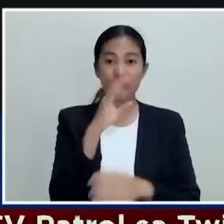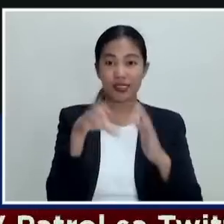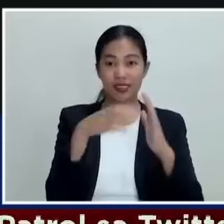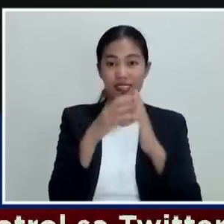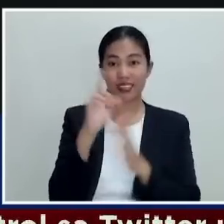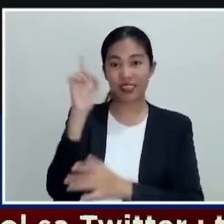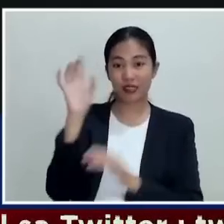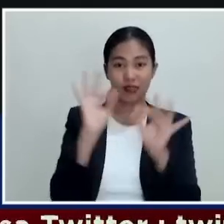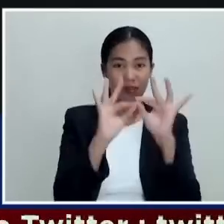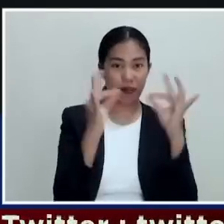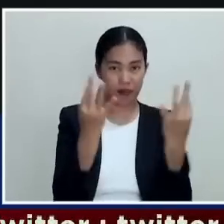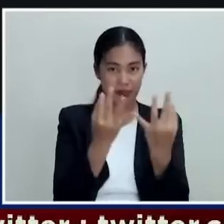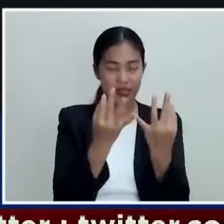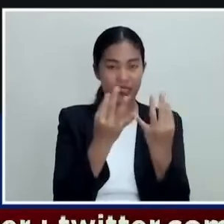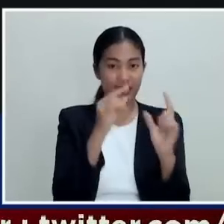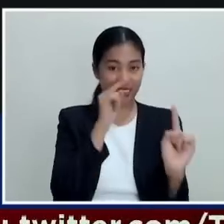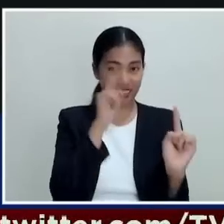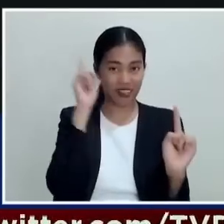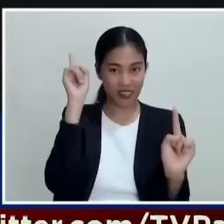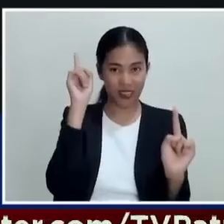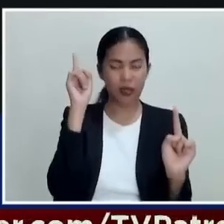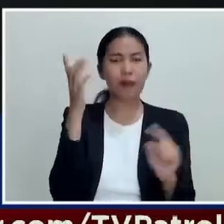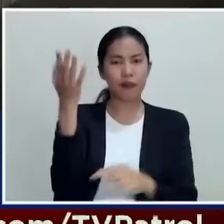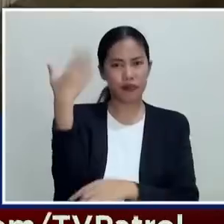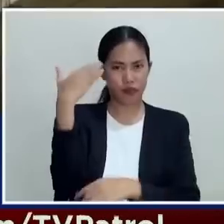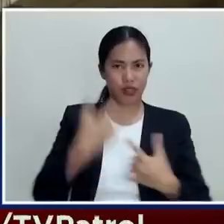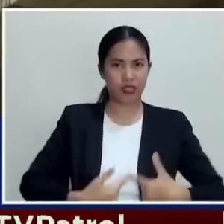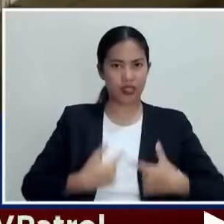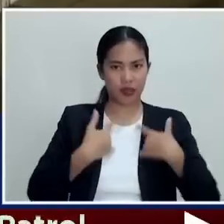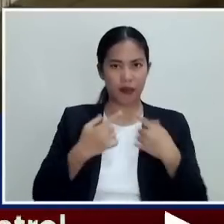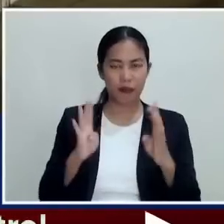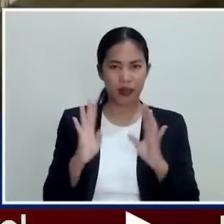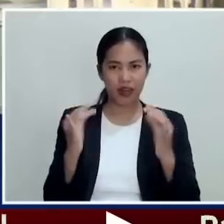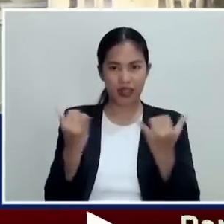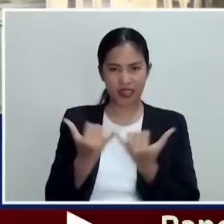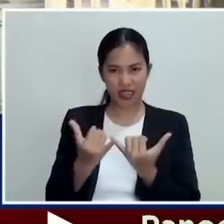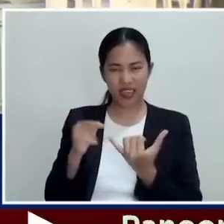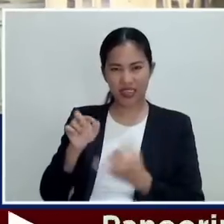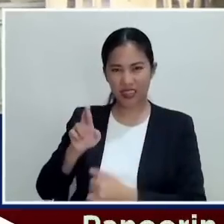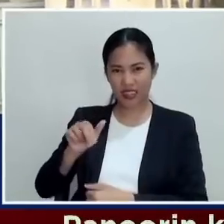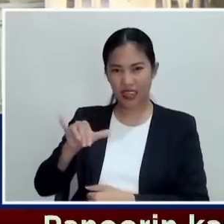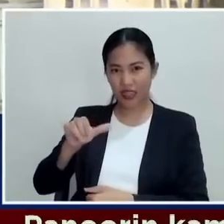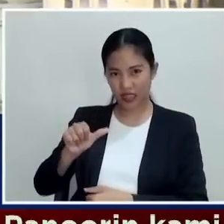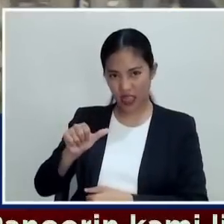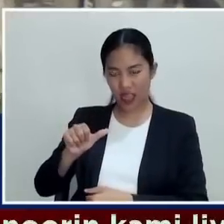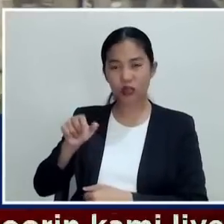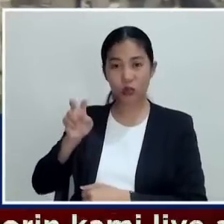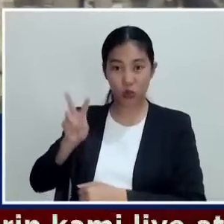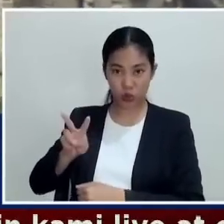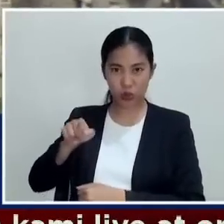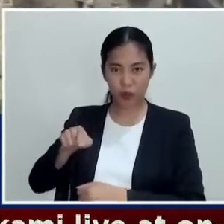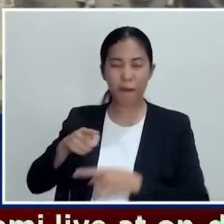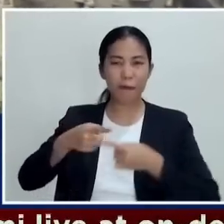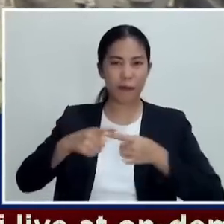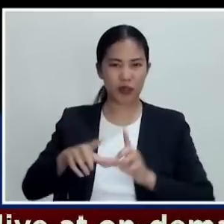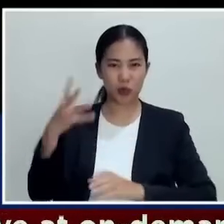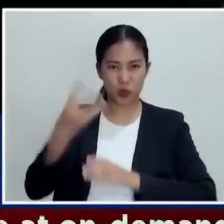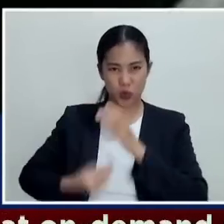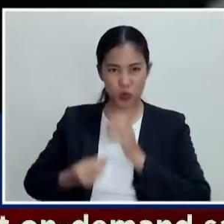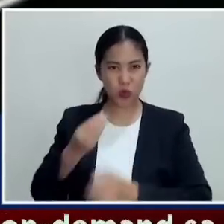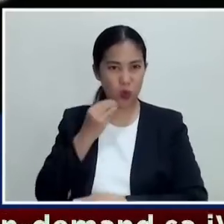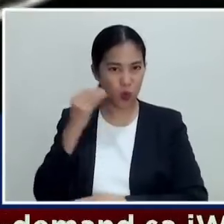Abubakar. Dati silang taga-Barangay Raya Madaya 2. Pero nawalan sila ng tirahan at napilitang